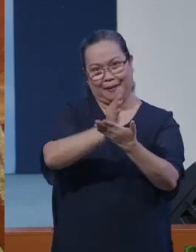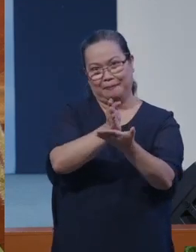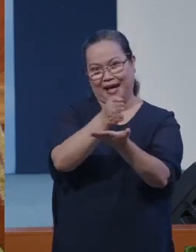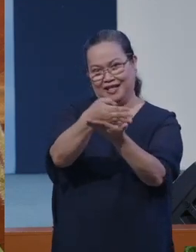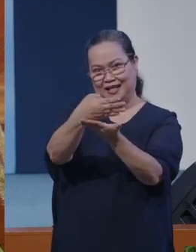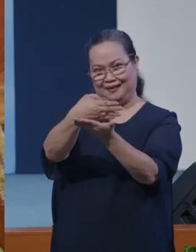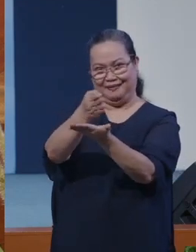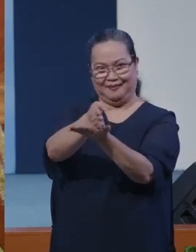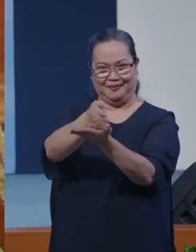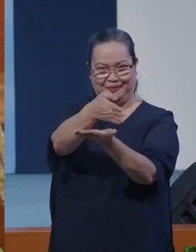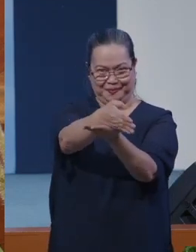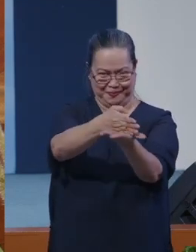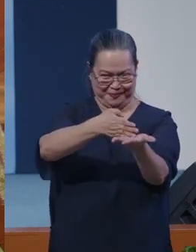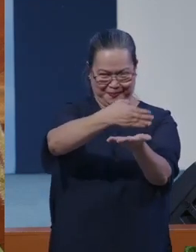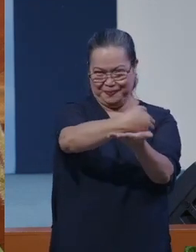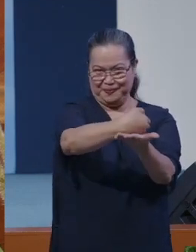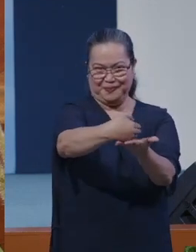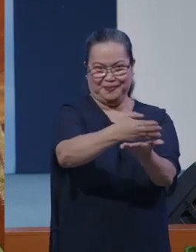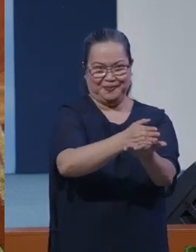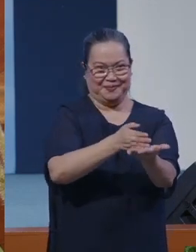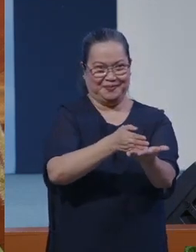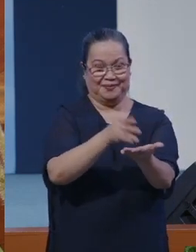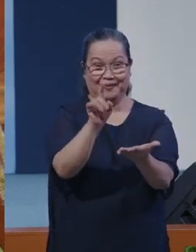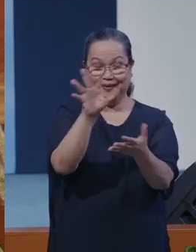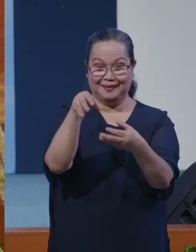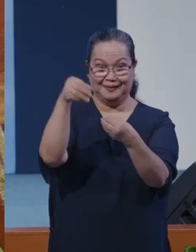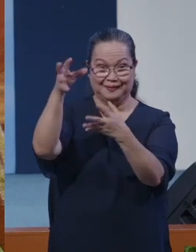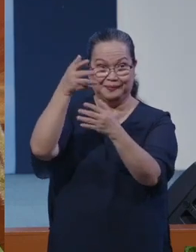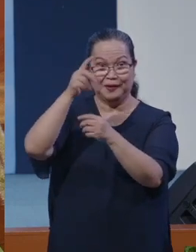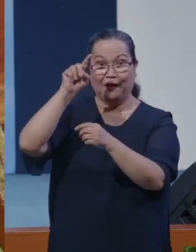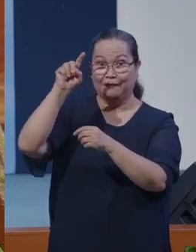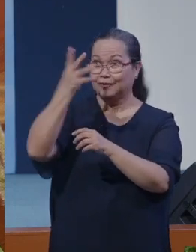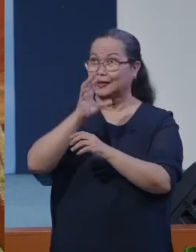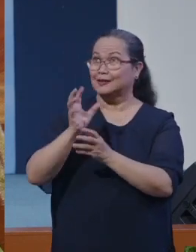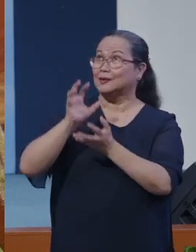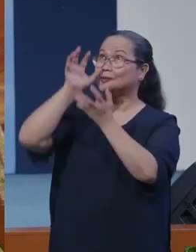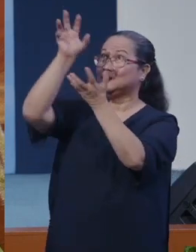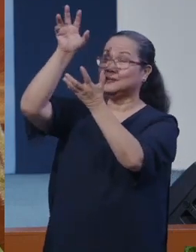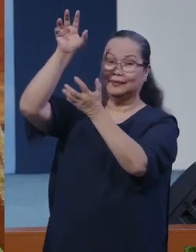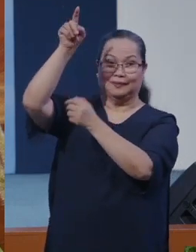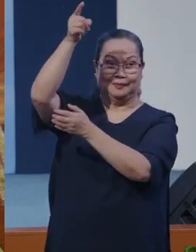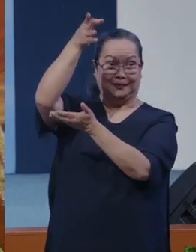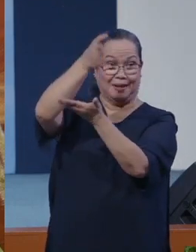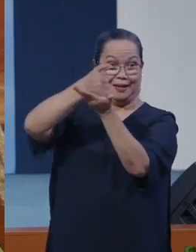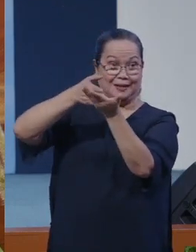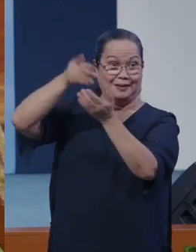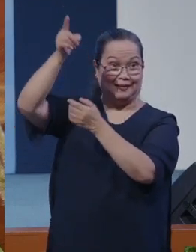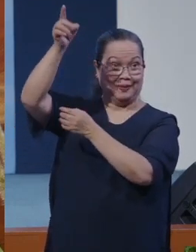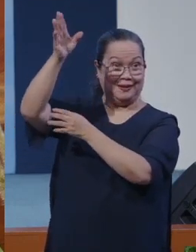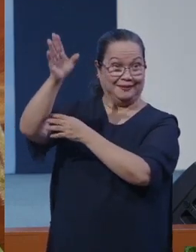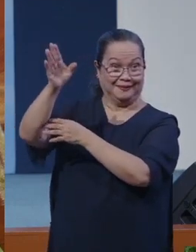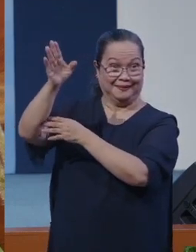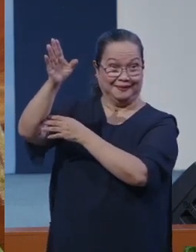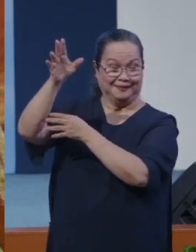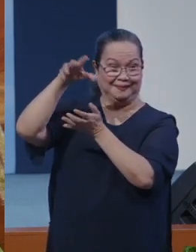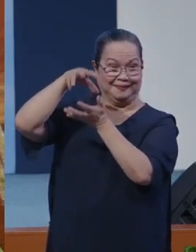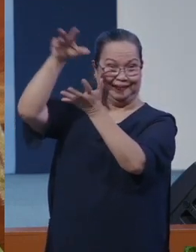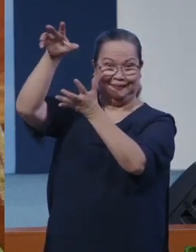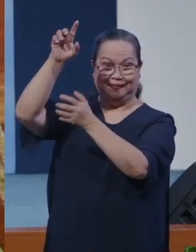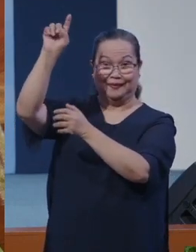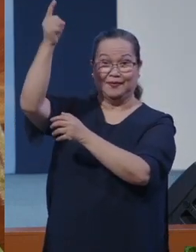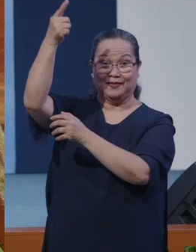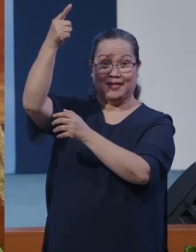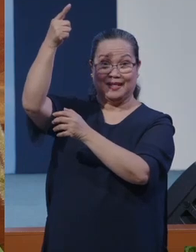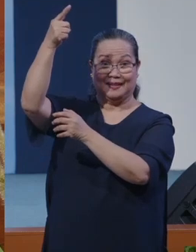No? Ibigay ang ating pinakamabuti sa Panginoon muna. Di ba ka na yun? Matthew 6:33. Seek